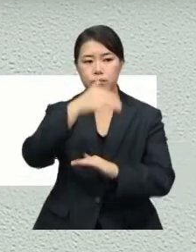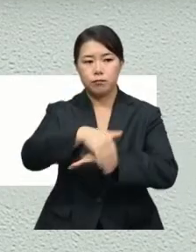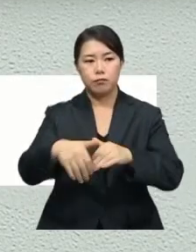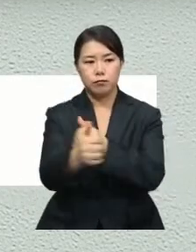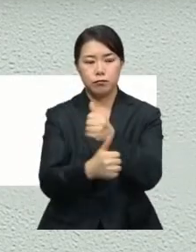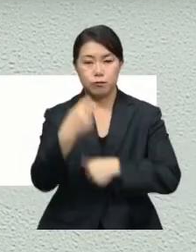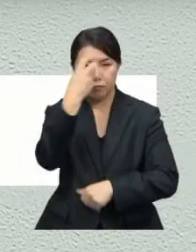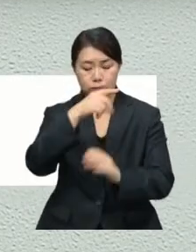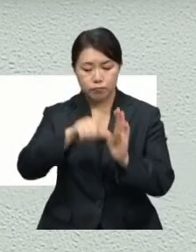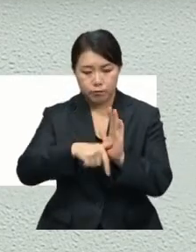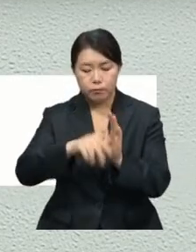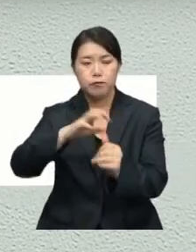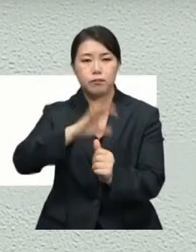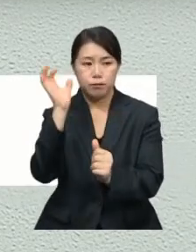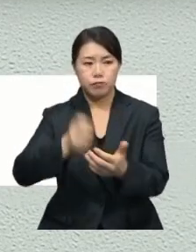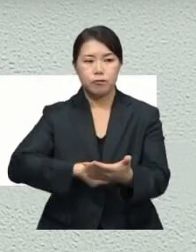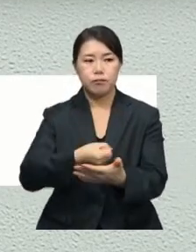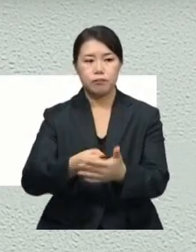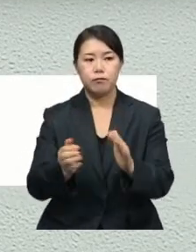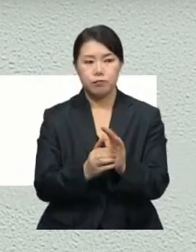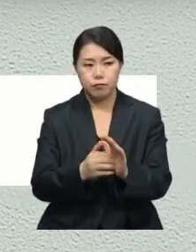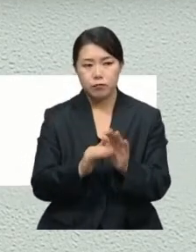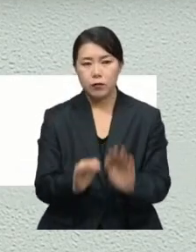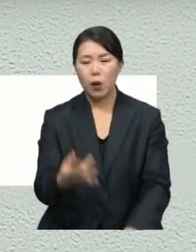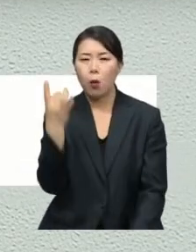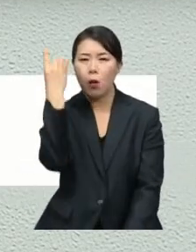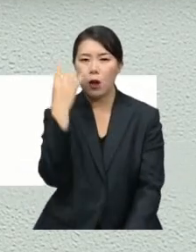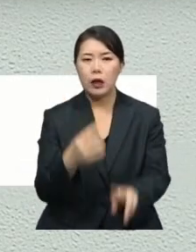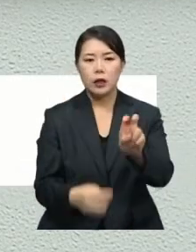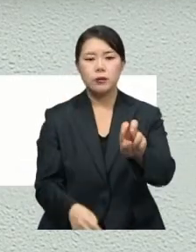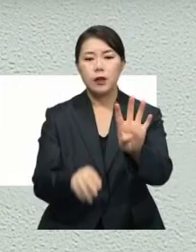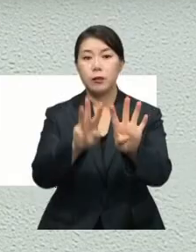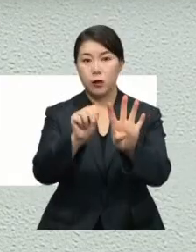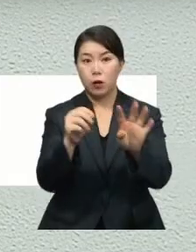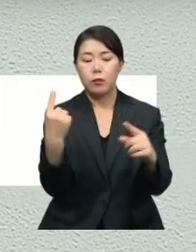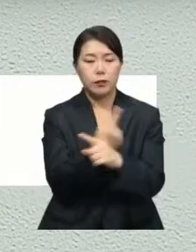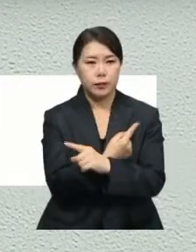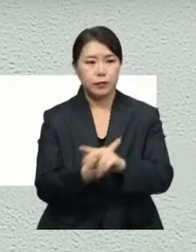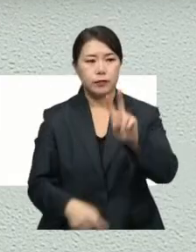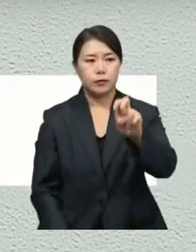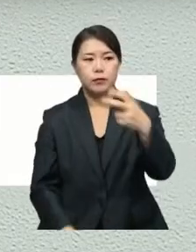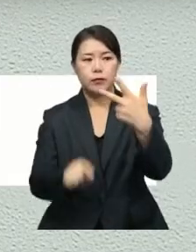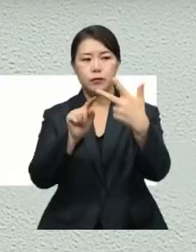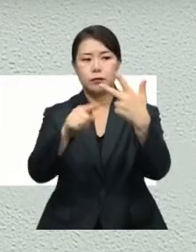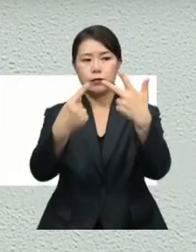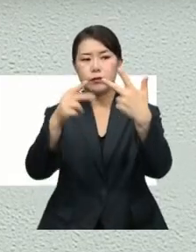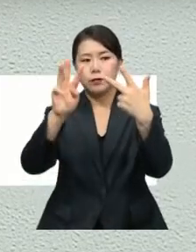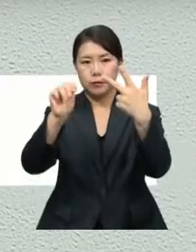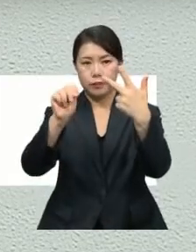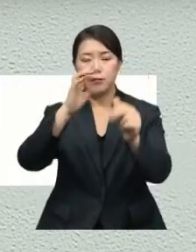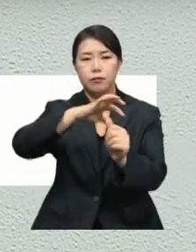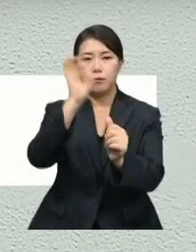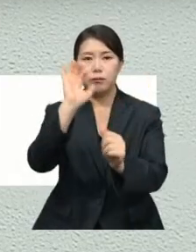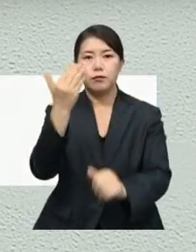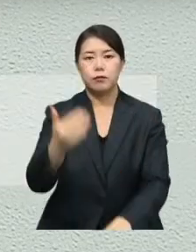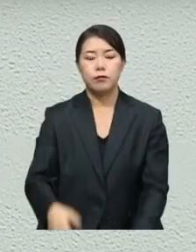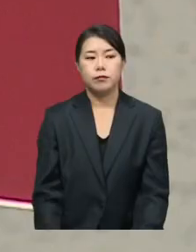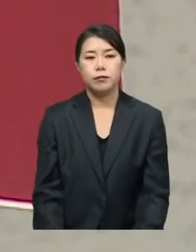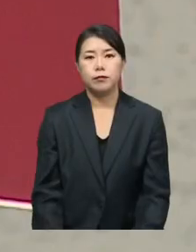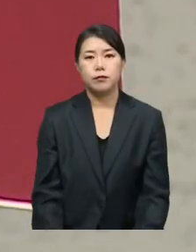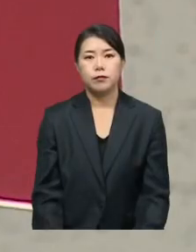심의를 거쳤고요. 그것을 통해서 기존 24m 정도에서 한계층이 더 올라가는 27.1m까지 높이 기준을 완화받은 사례가